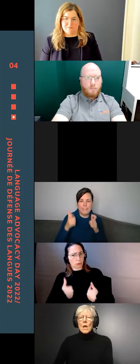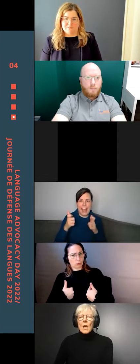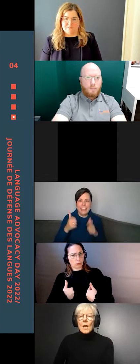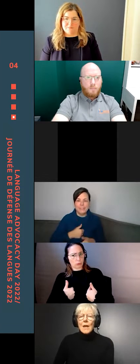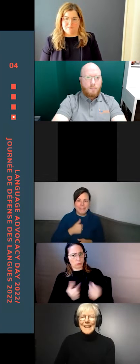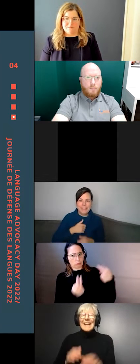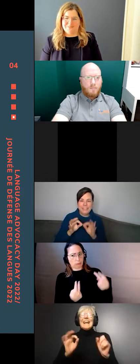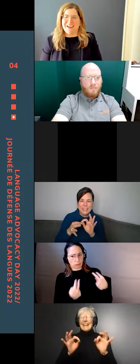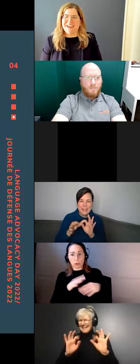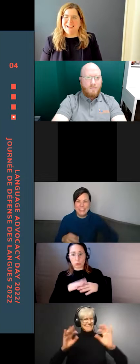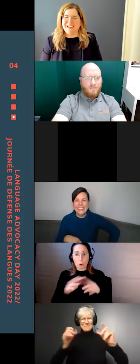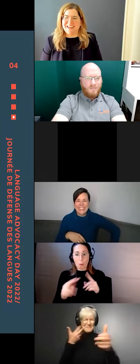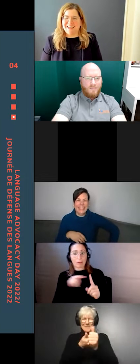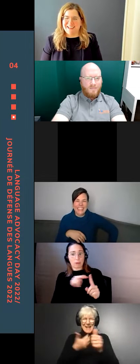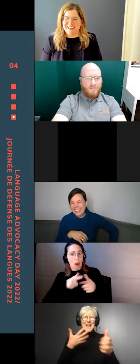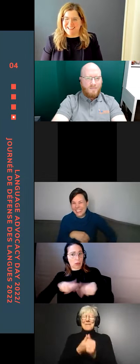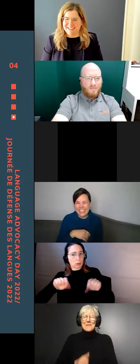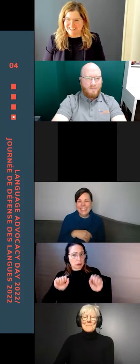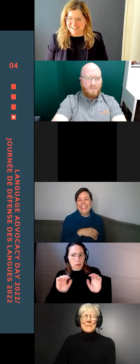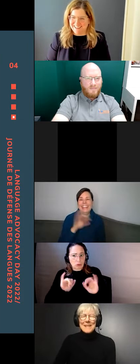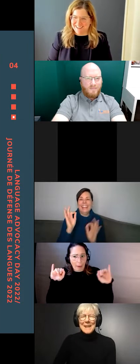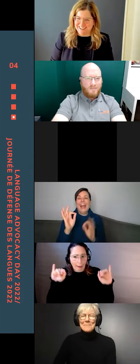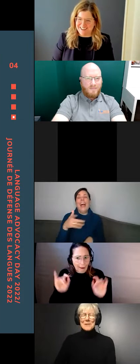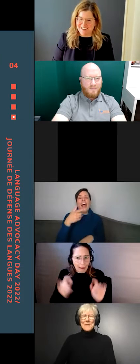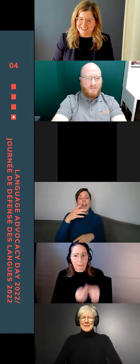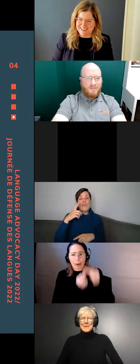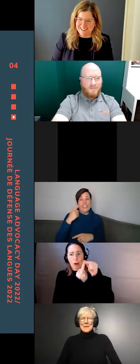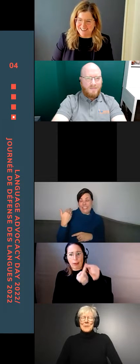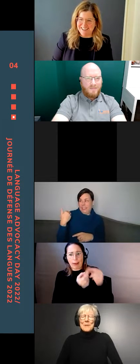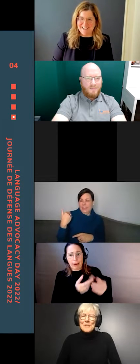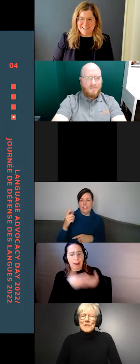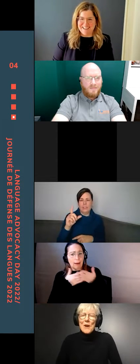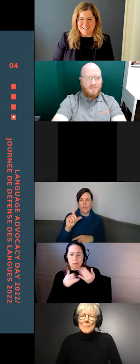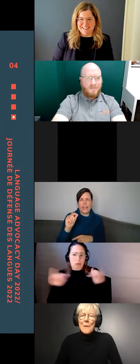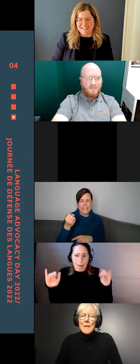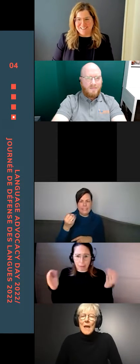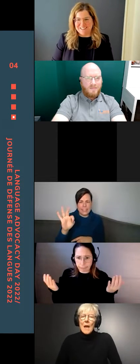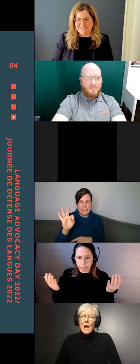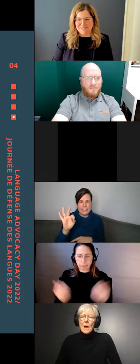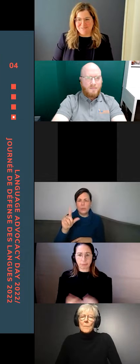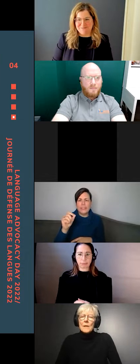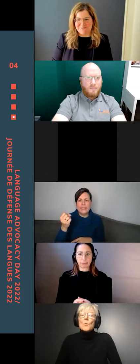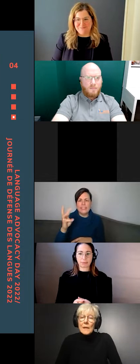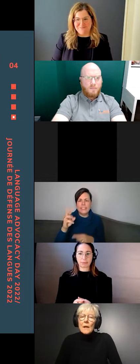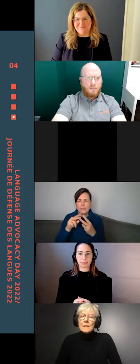ils ne nous regardent pas d'un point de vue linguistique et ne nous donnent pas la priorité.